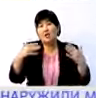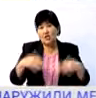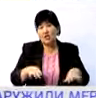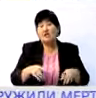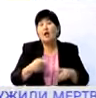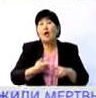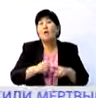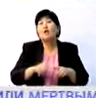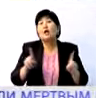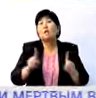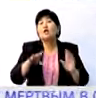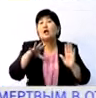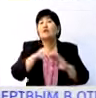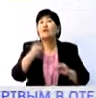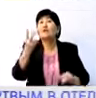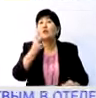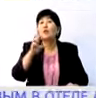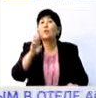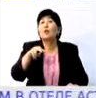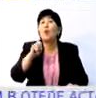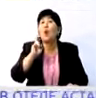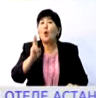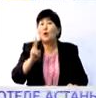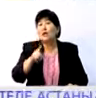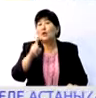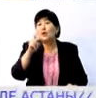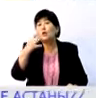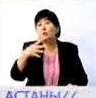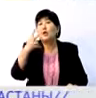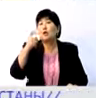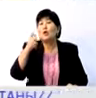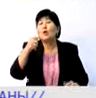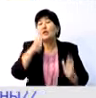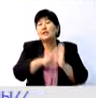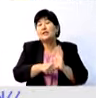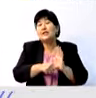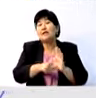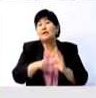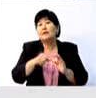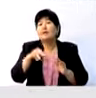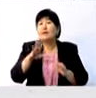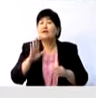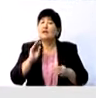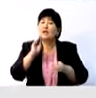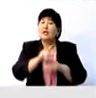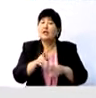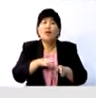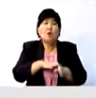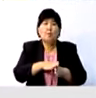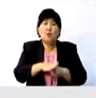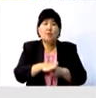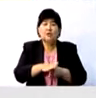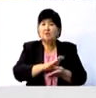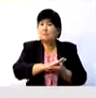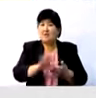что ввели второй блок, это 150-160 миллионов дополнительно. Ну, конечно, это полностью не